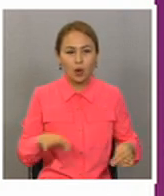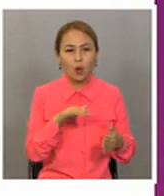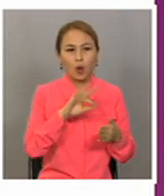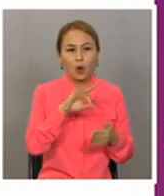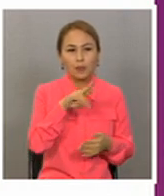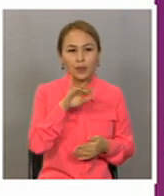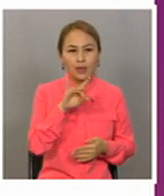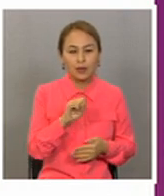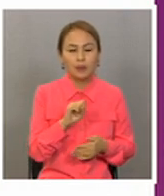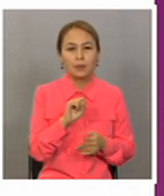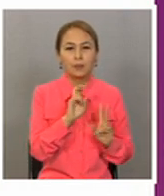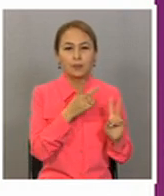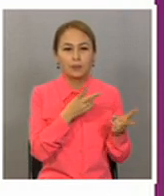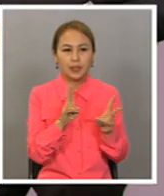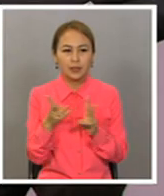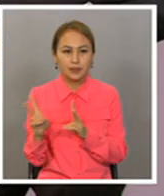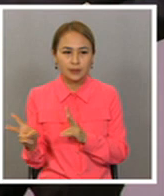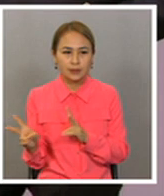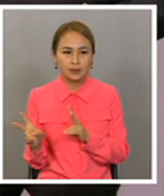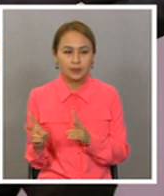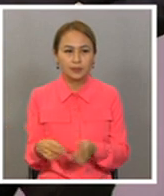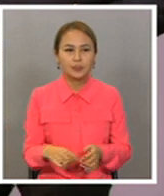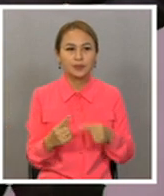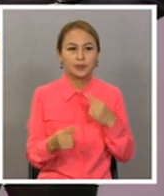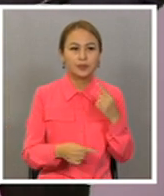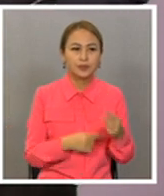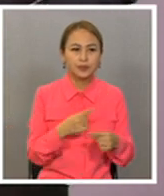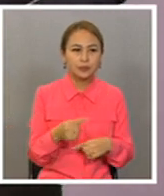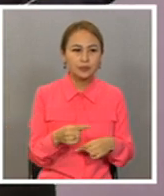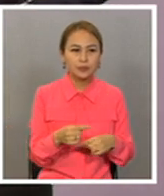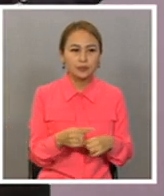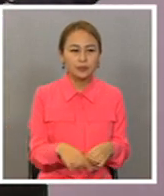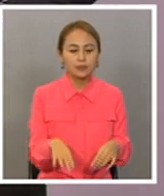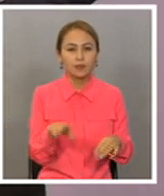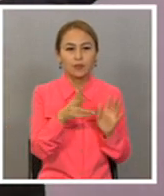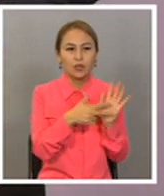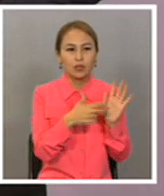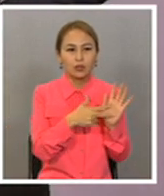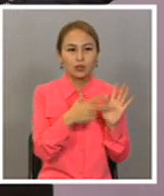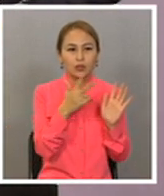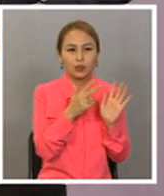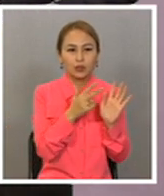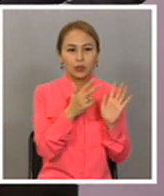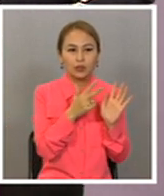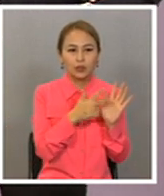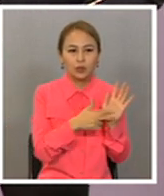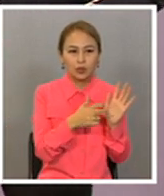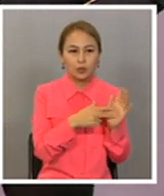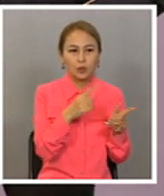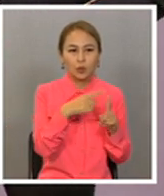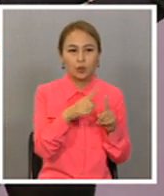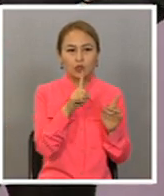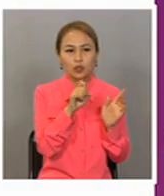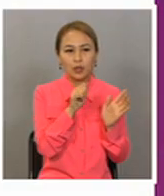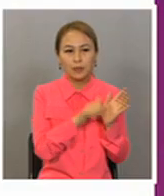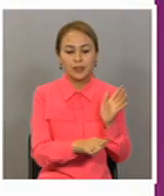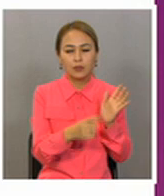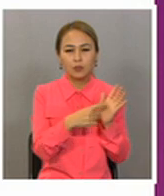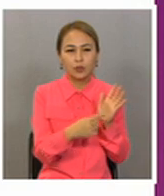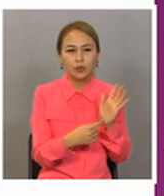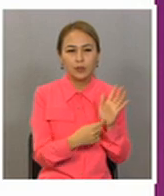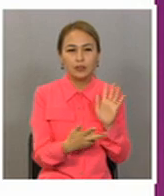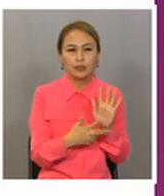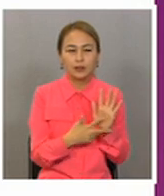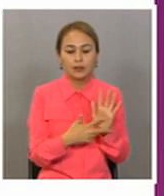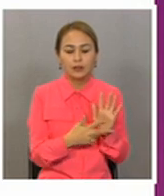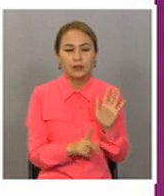балет театры. Келесі кезекте 800 бен 160-тың қосындысын 8-ге бөлеміз.